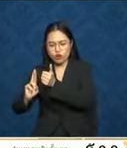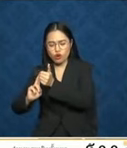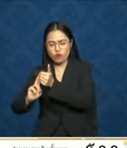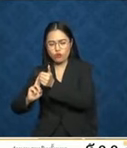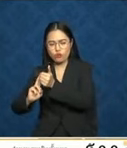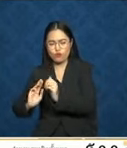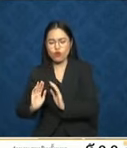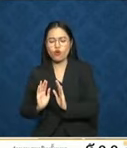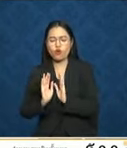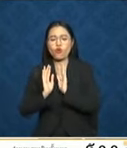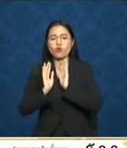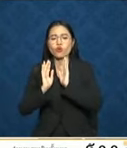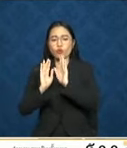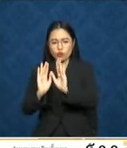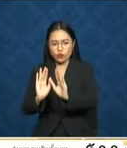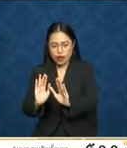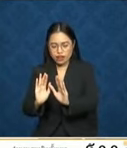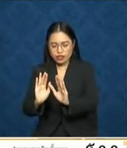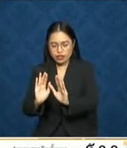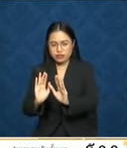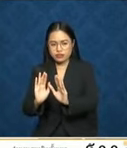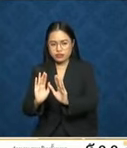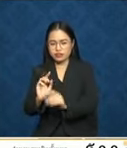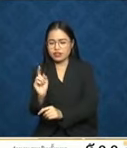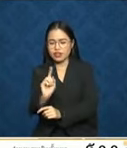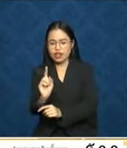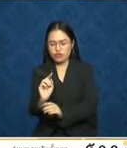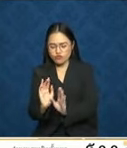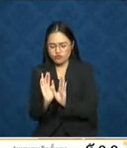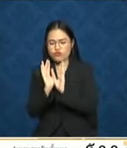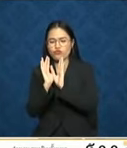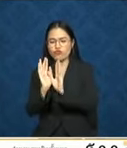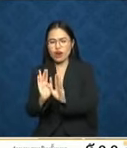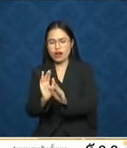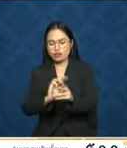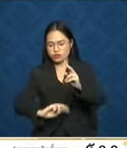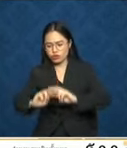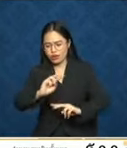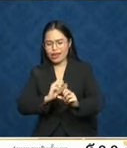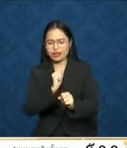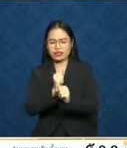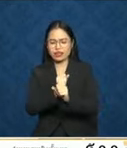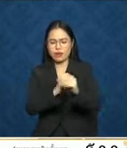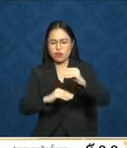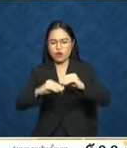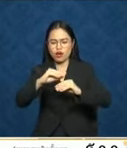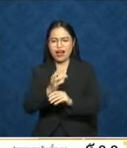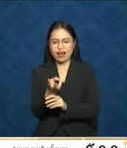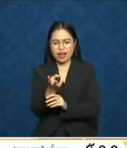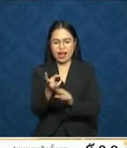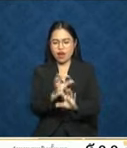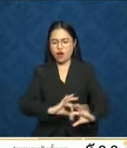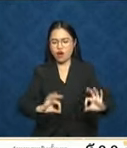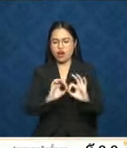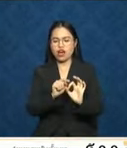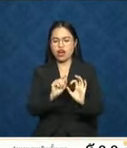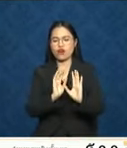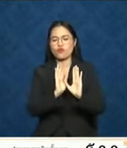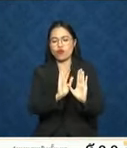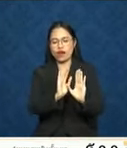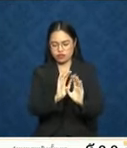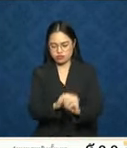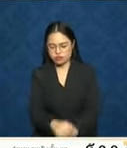ให้เป็นภาระในด้านการเกี่ยวกับการรองรับโครงการข้าวนี้ด้วยครับขอบคุณครับท่านประธานครับ